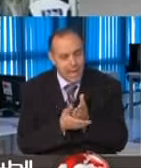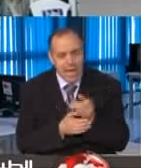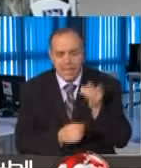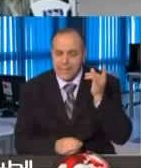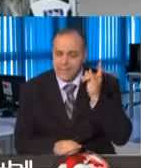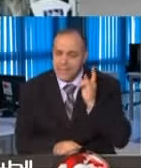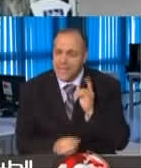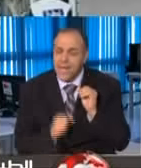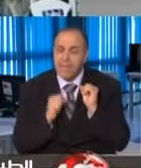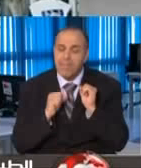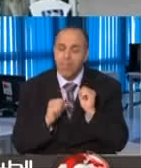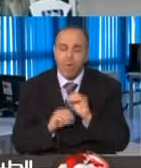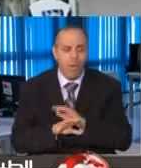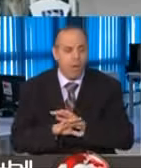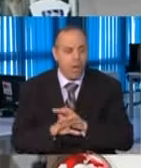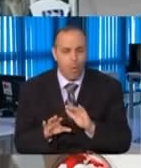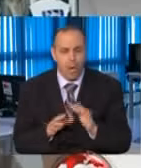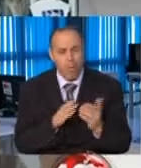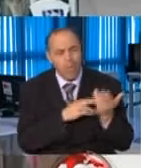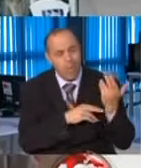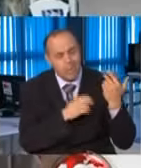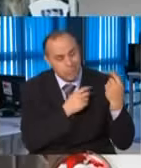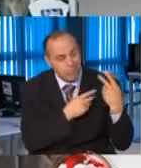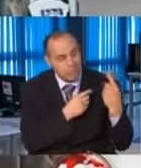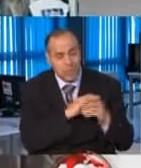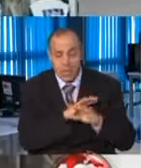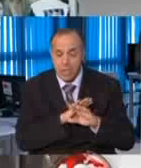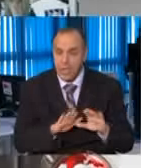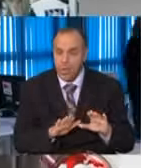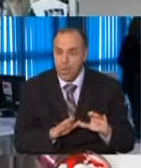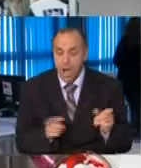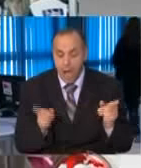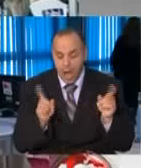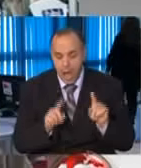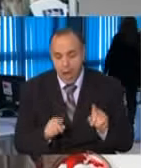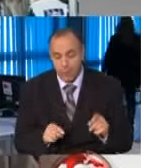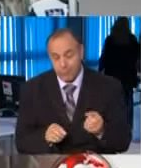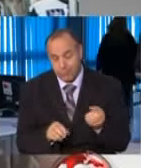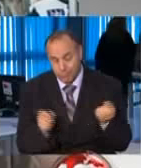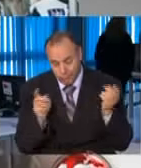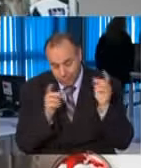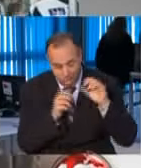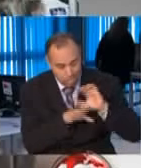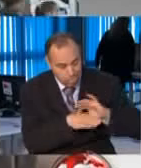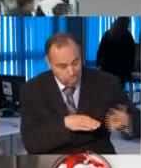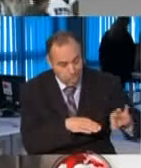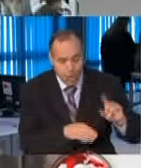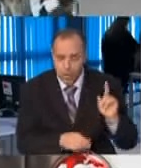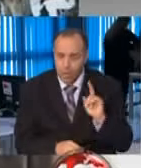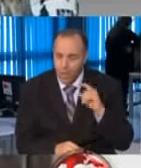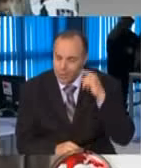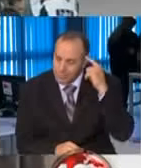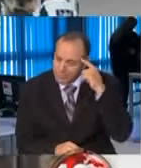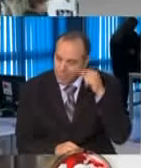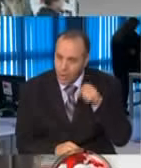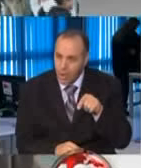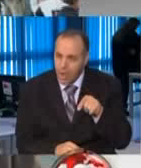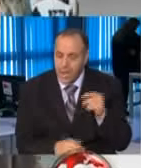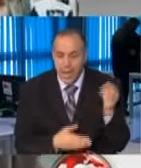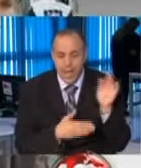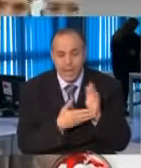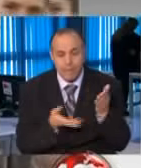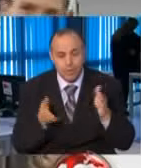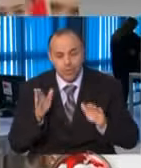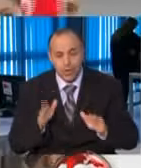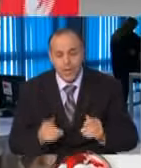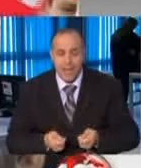تاريخ الثورة، تهمشنا قبل تاريخيا ونعاود نتهمش من جديد، لكن ما نتصورش أن الناس اللي قدمت